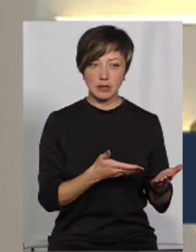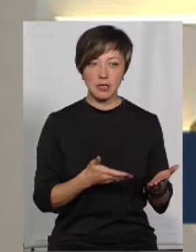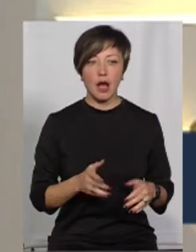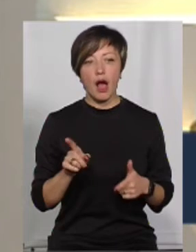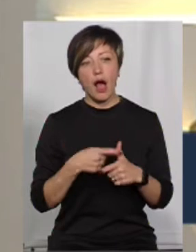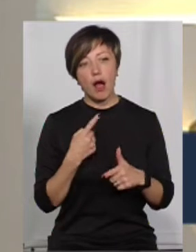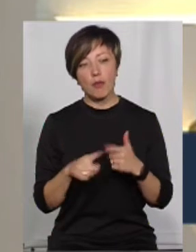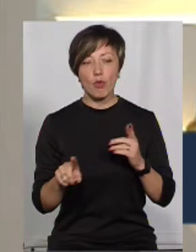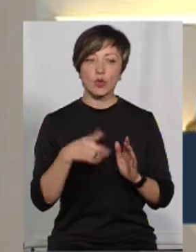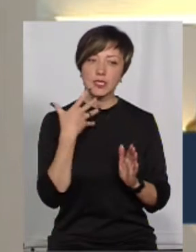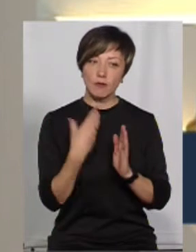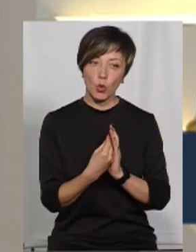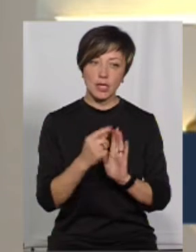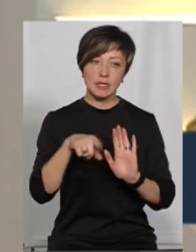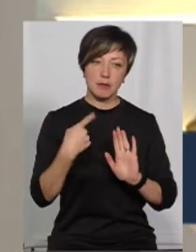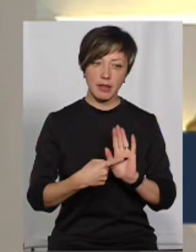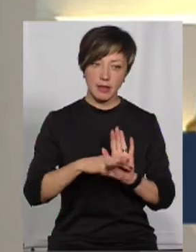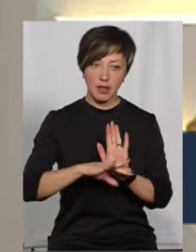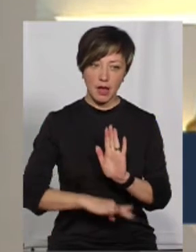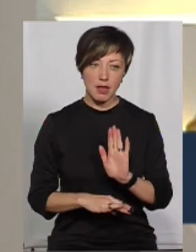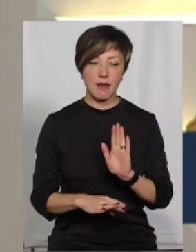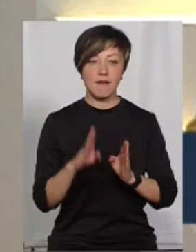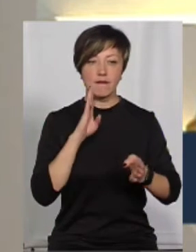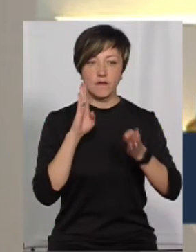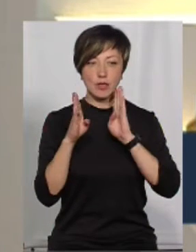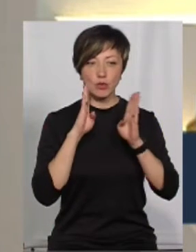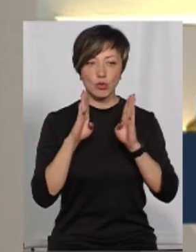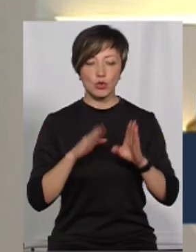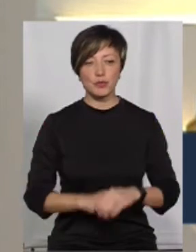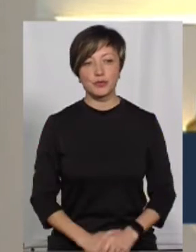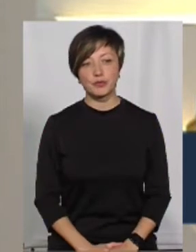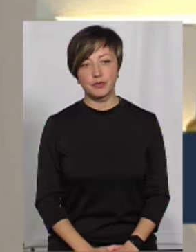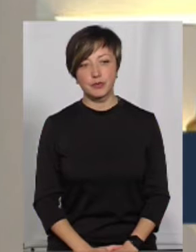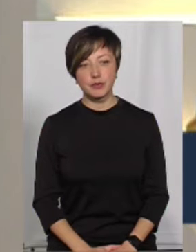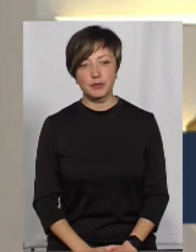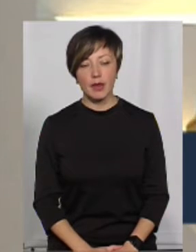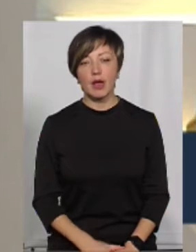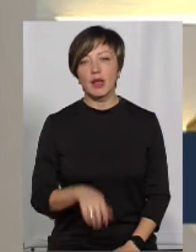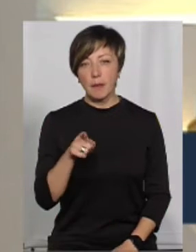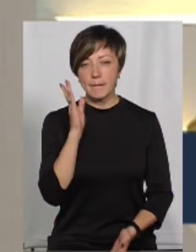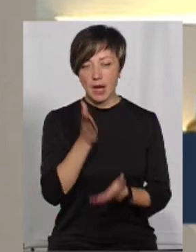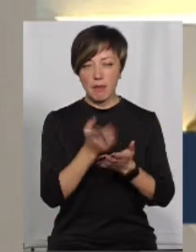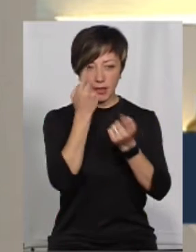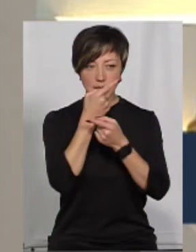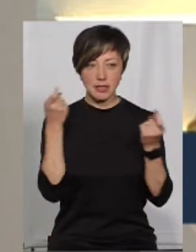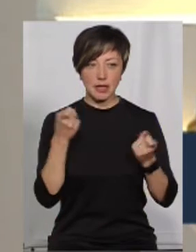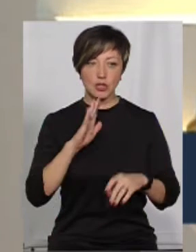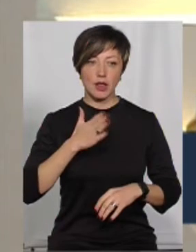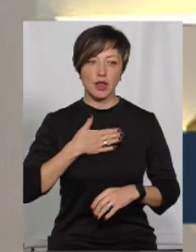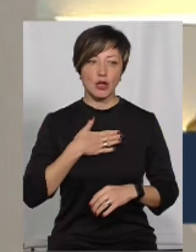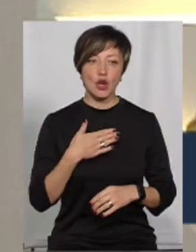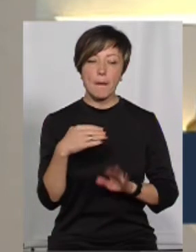екрані, або ставте свої запитання у коментарях у соцмережі Facebook, де йде пряма трансляція